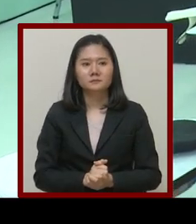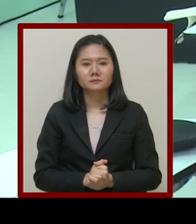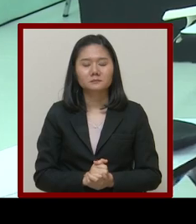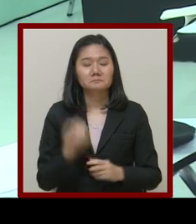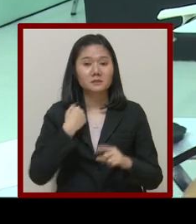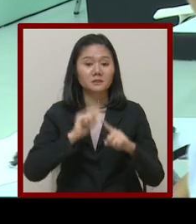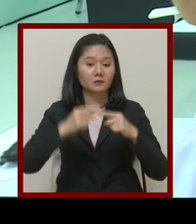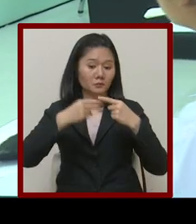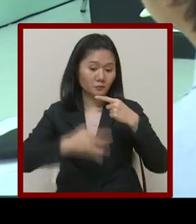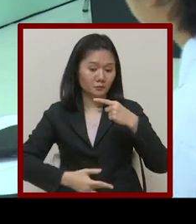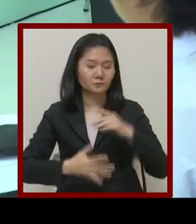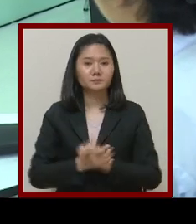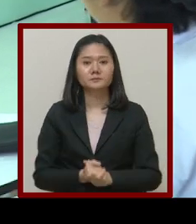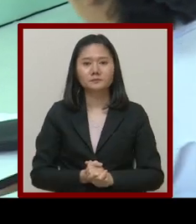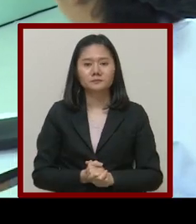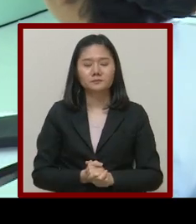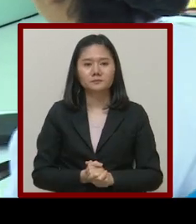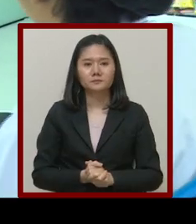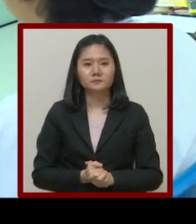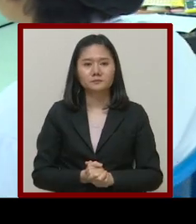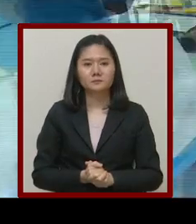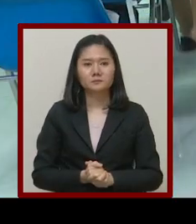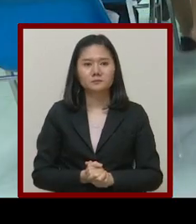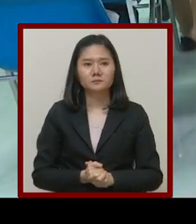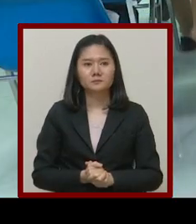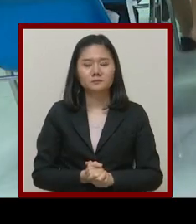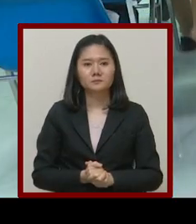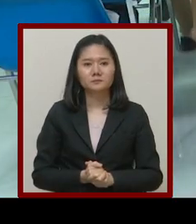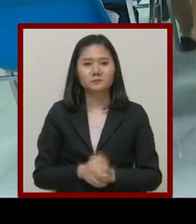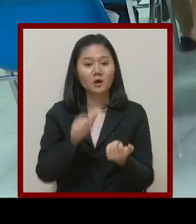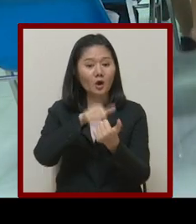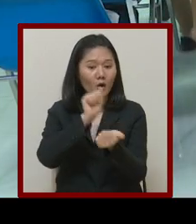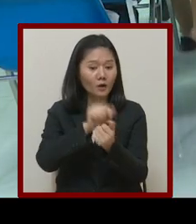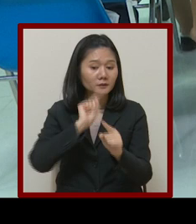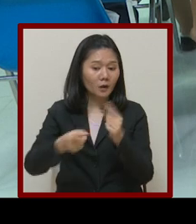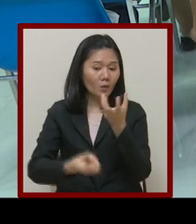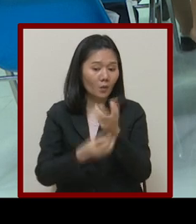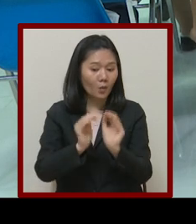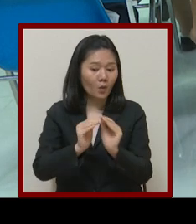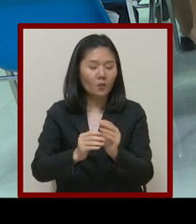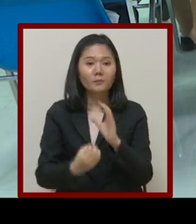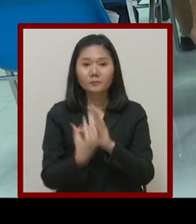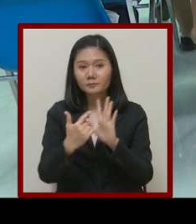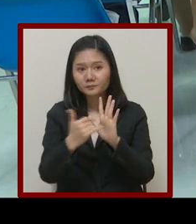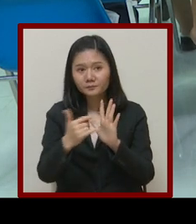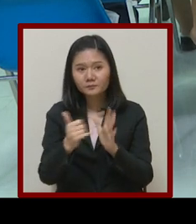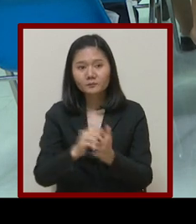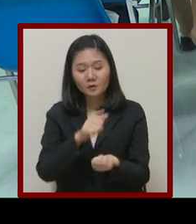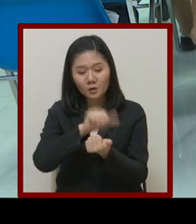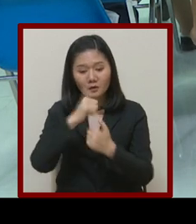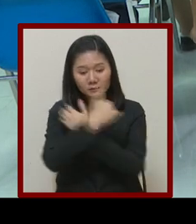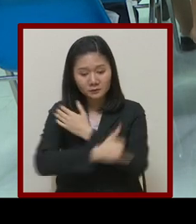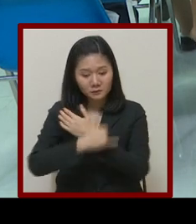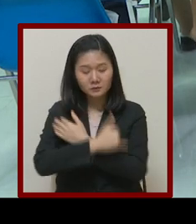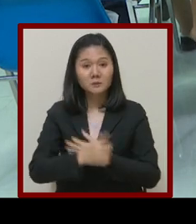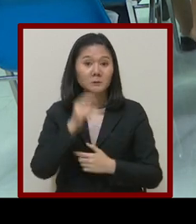ยอะแยะมากมายเลยนะคะหอยนอกกับสมุนไพรไทยคือหอยต่างประเทศ